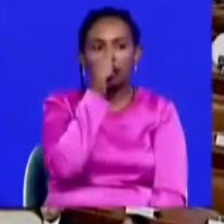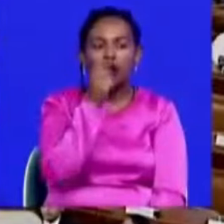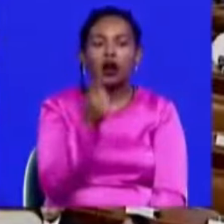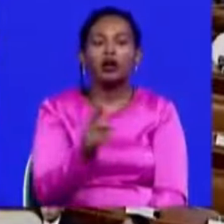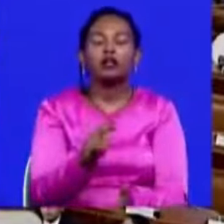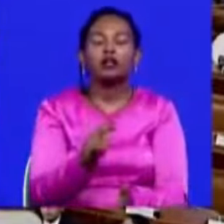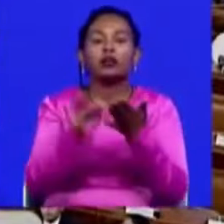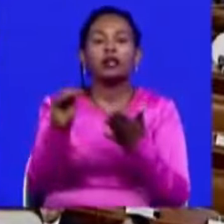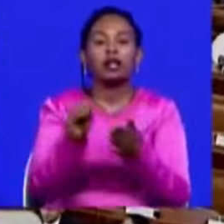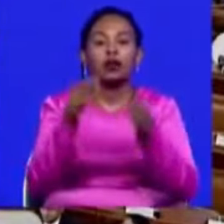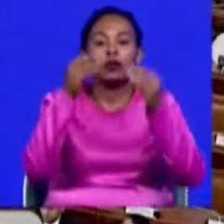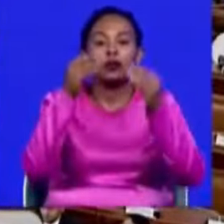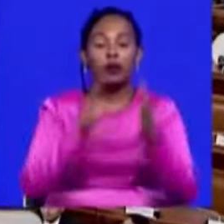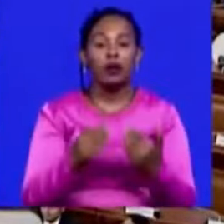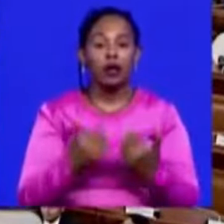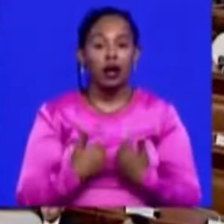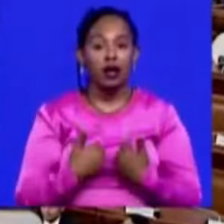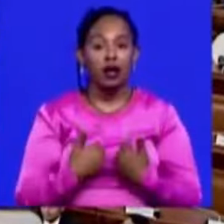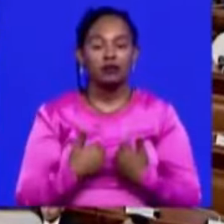1 ሚሊዮን መምህር ካላት